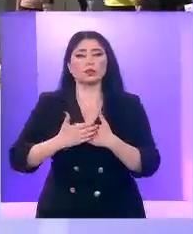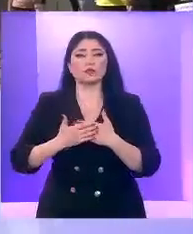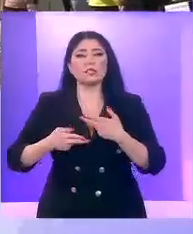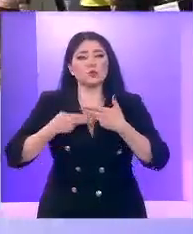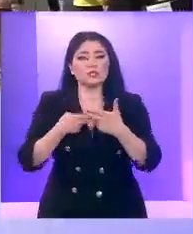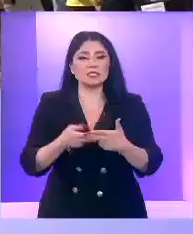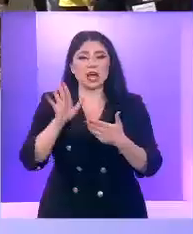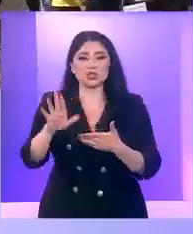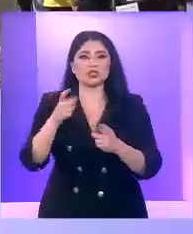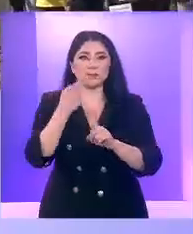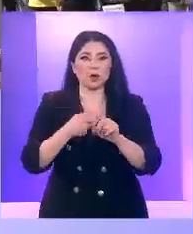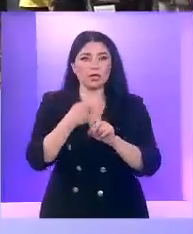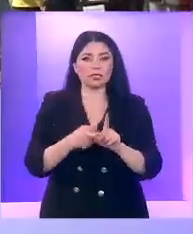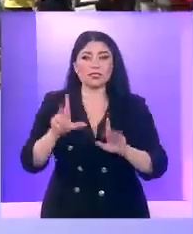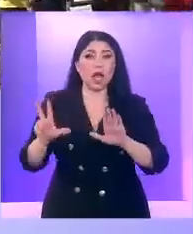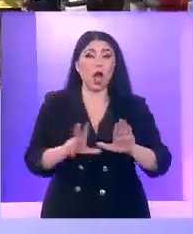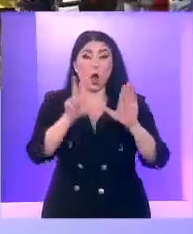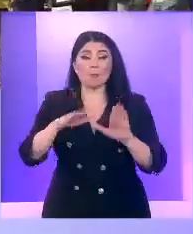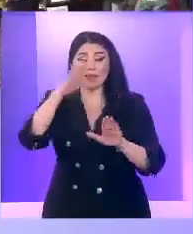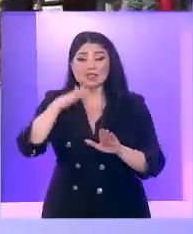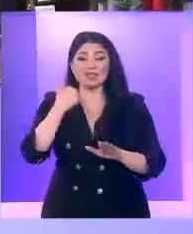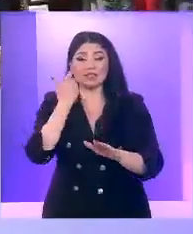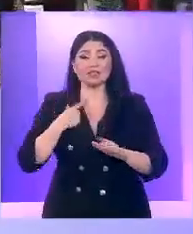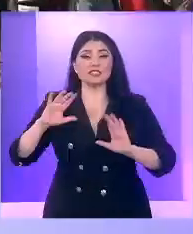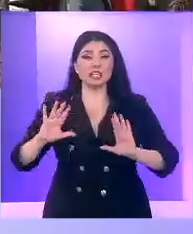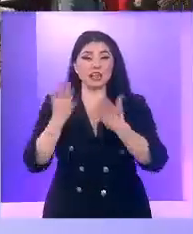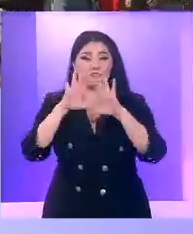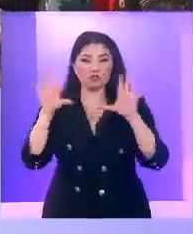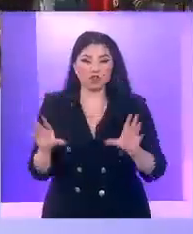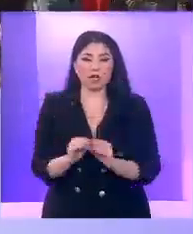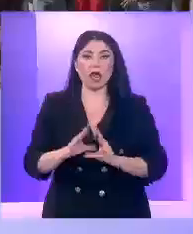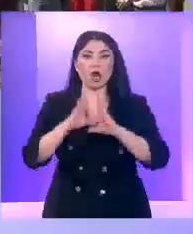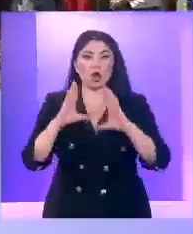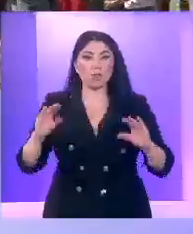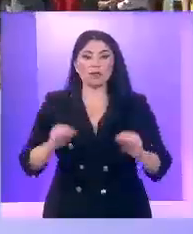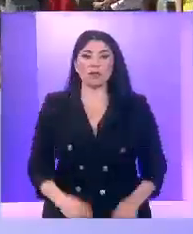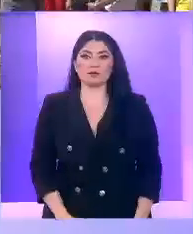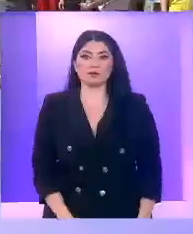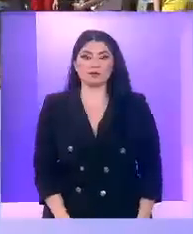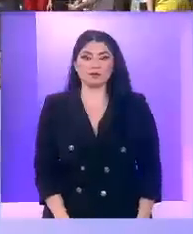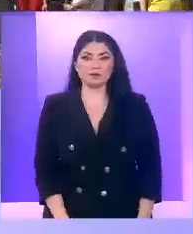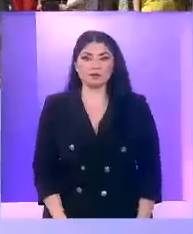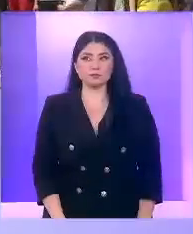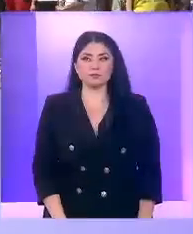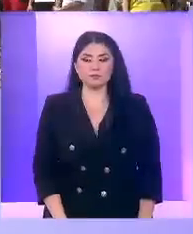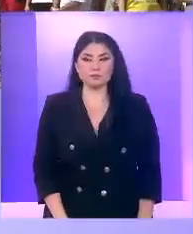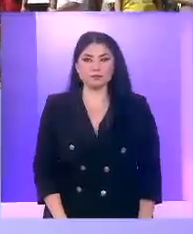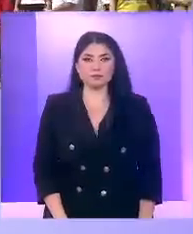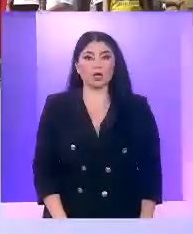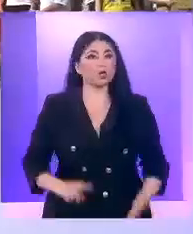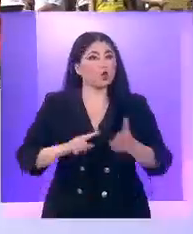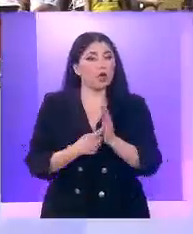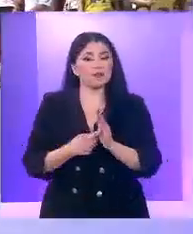demers. Este a 8-a zi de grevă generală în România și deocamdată nu